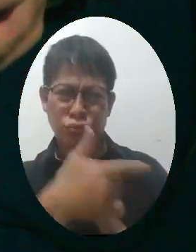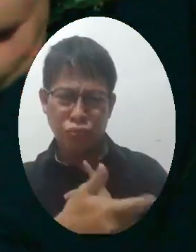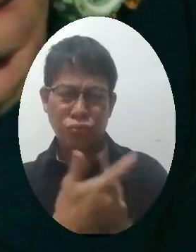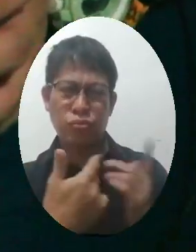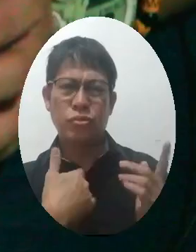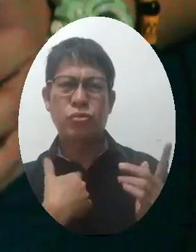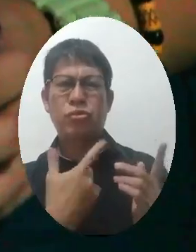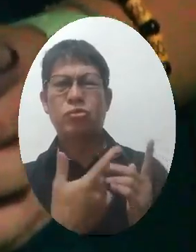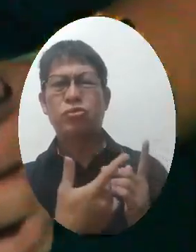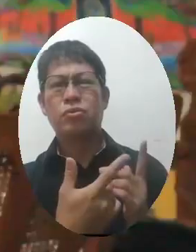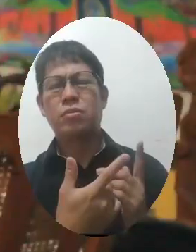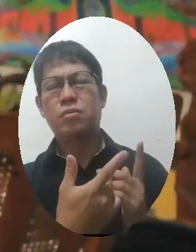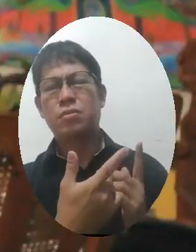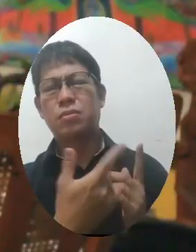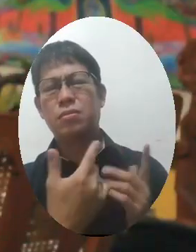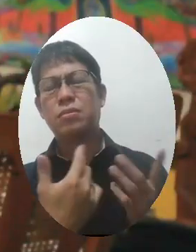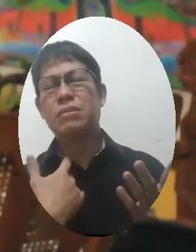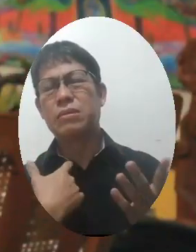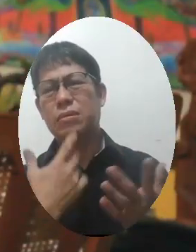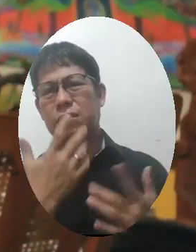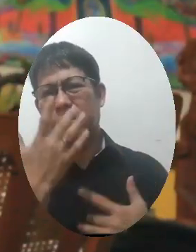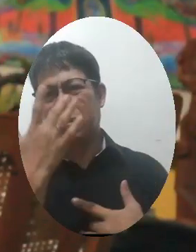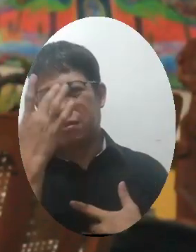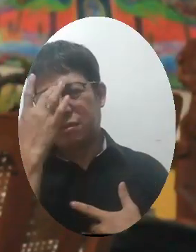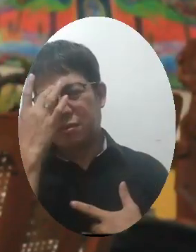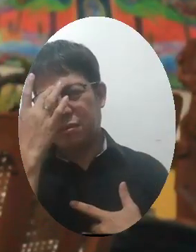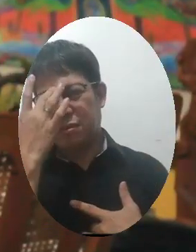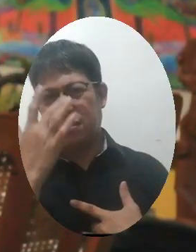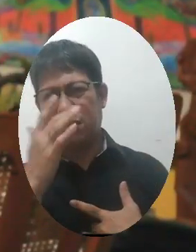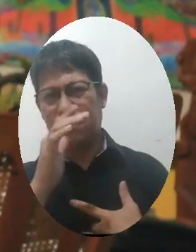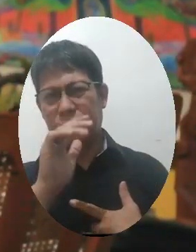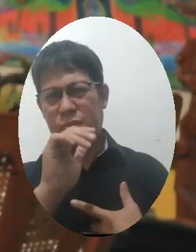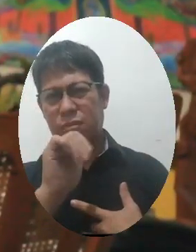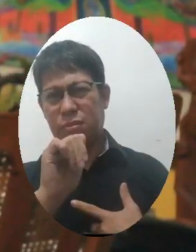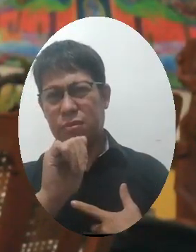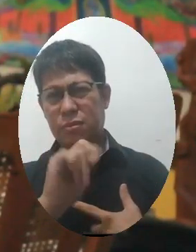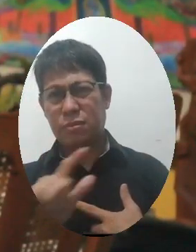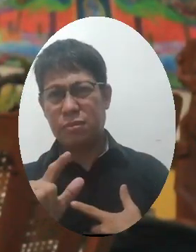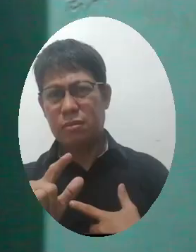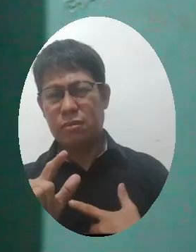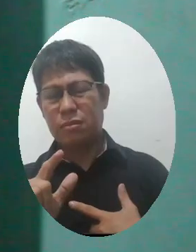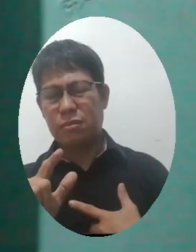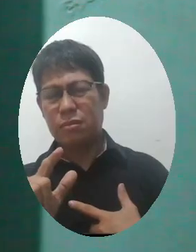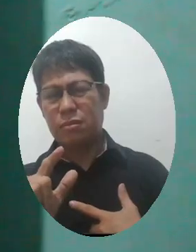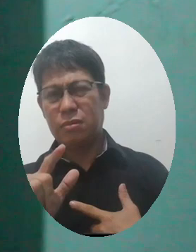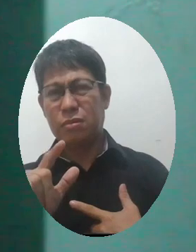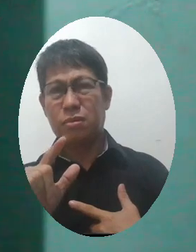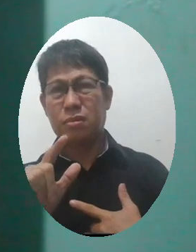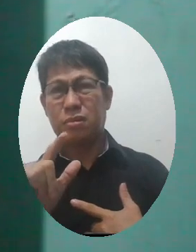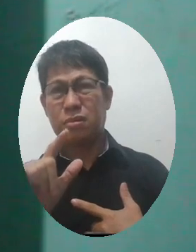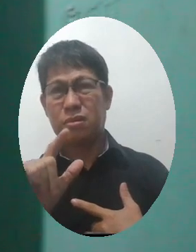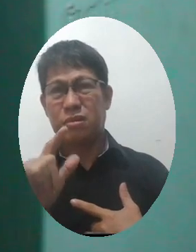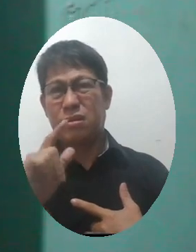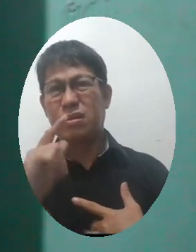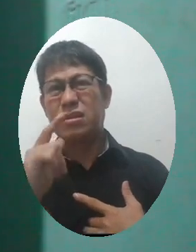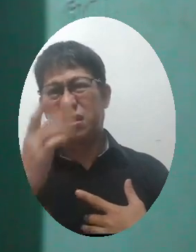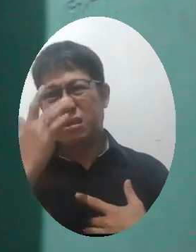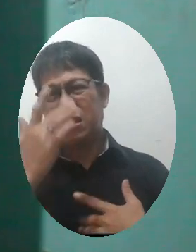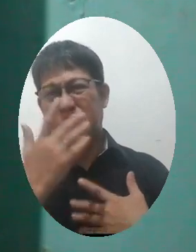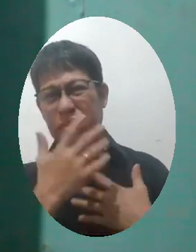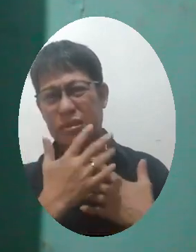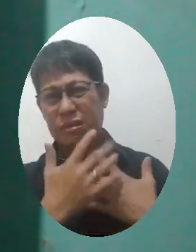Kinalaunan, lumabas na mayroong problema si Mateo na acute lymphocytic leukemia.